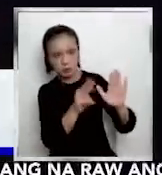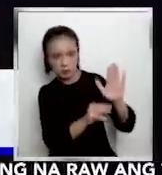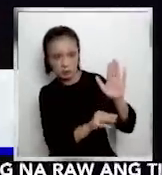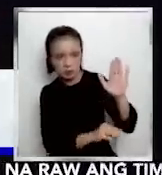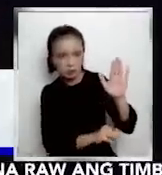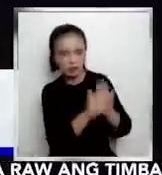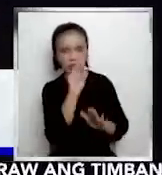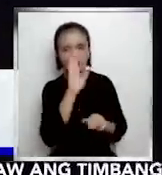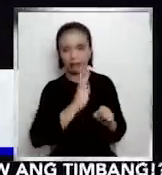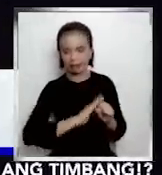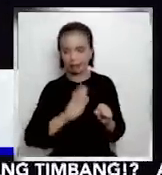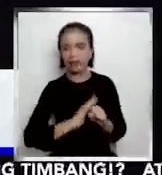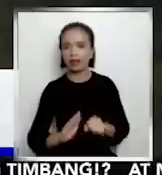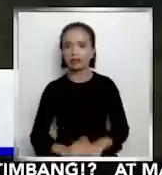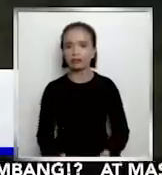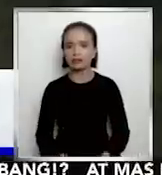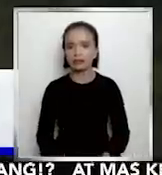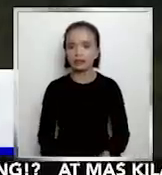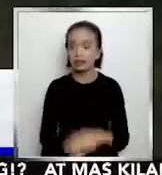Nang dahil sa'yo,